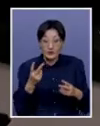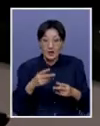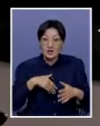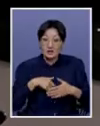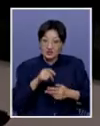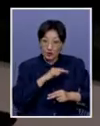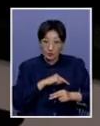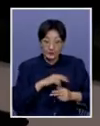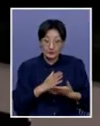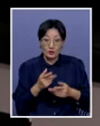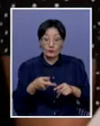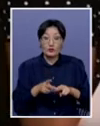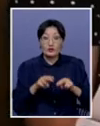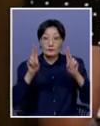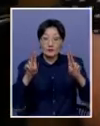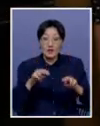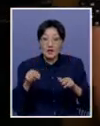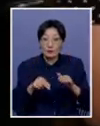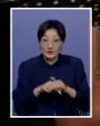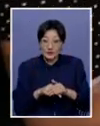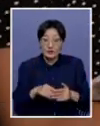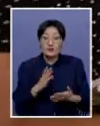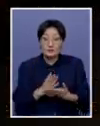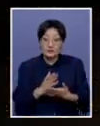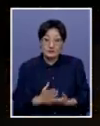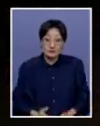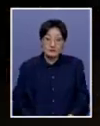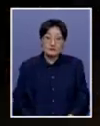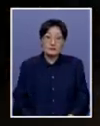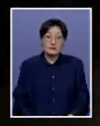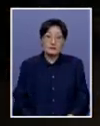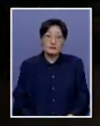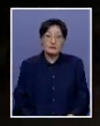іске кіріскен, бұл талапқа құлақ аспау дейді мамандар.